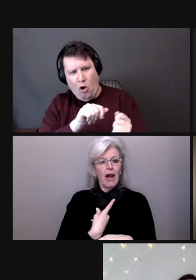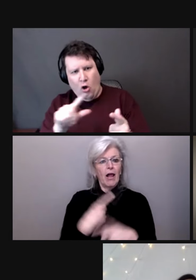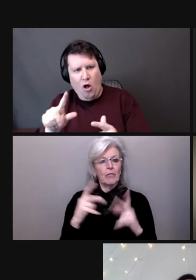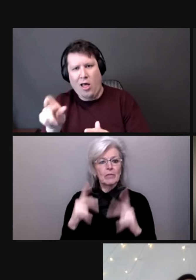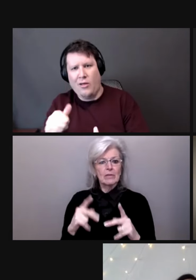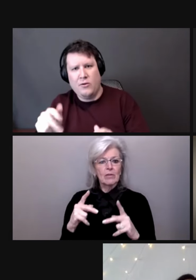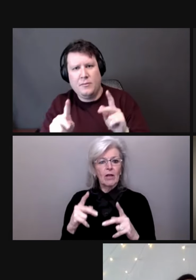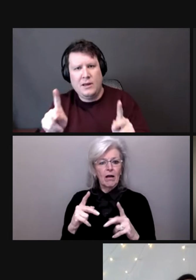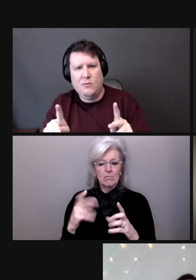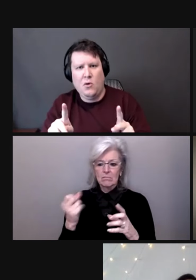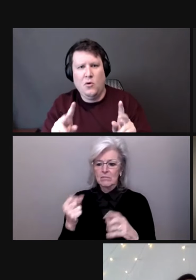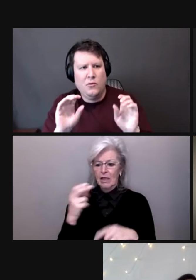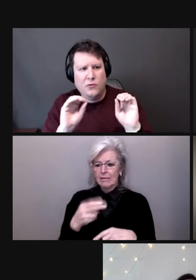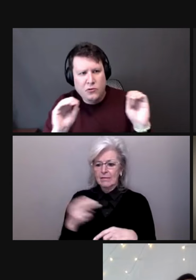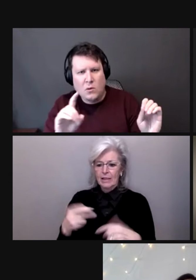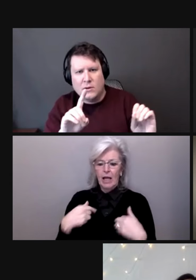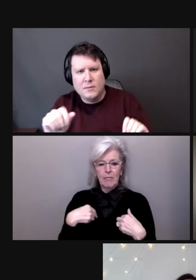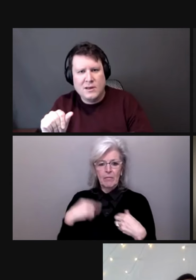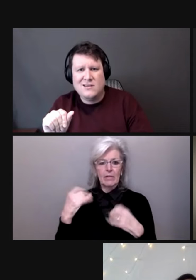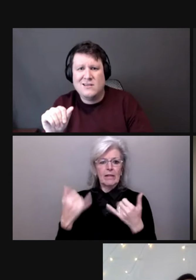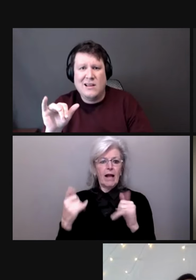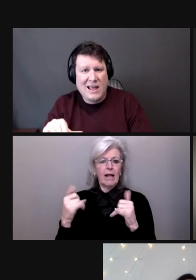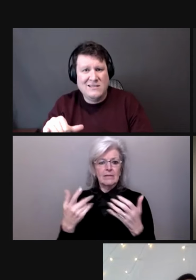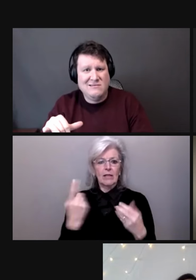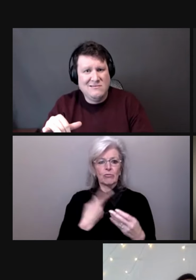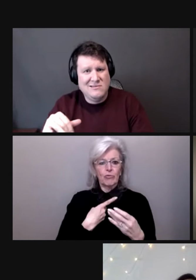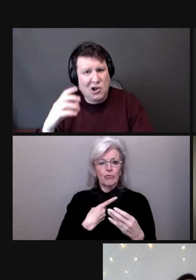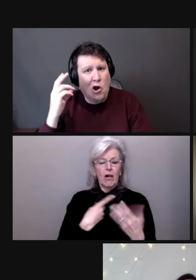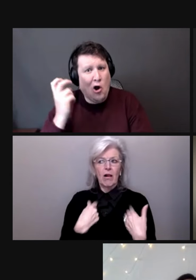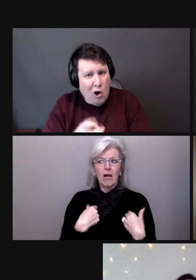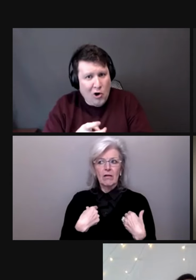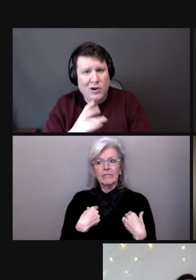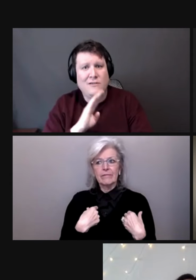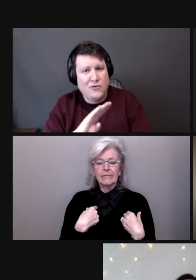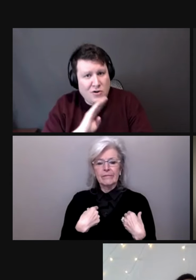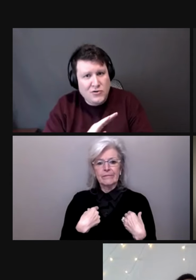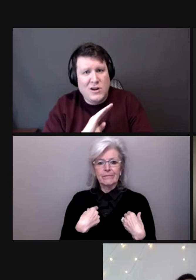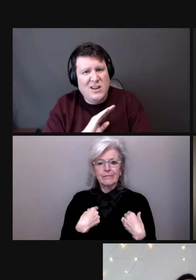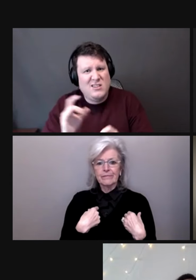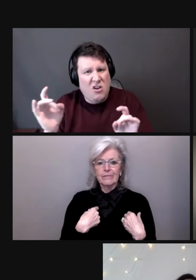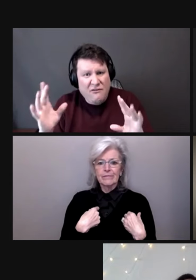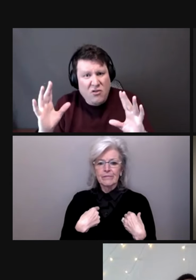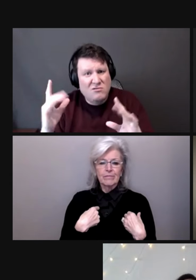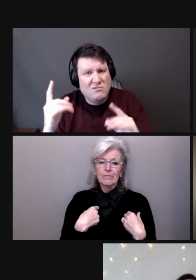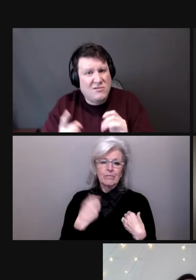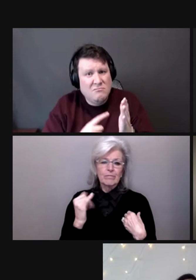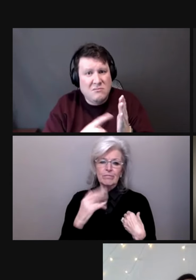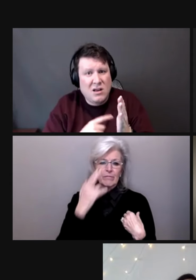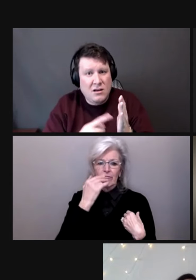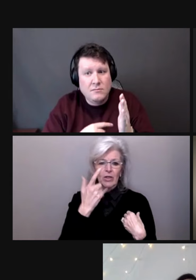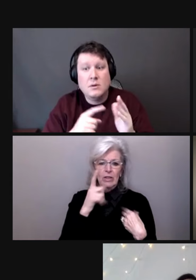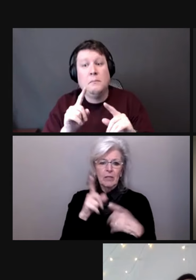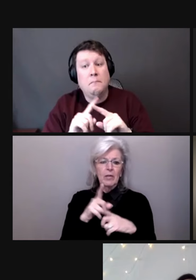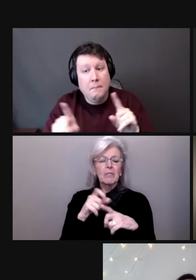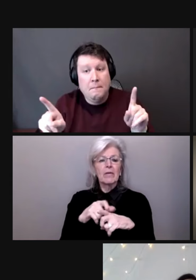en situation d'handicap dans la salle. Ce n pas agréable. Mais en même temps,